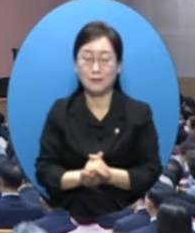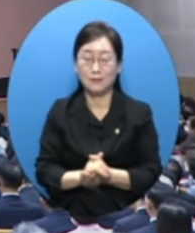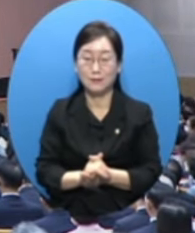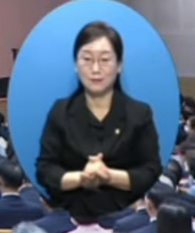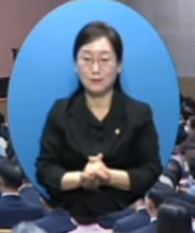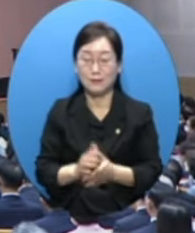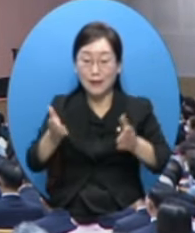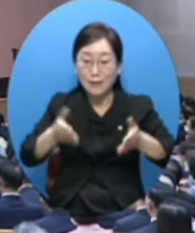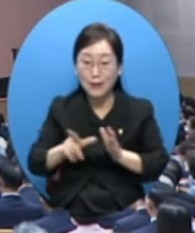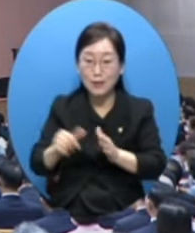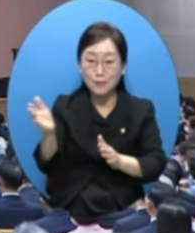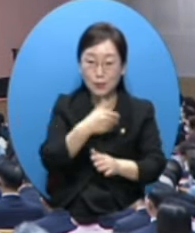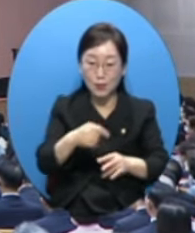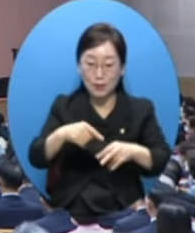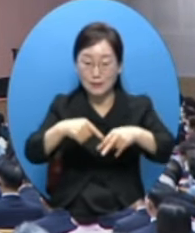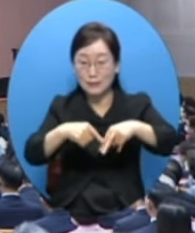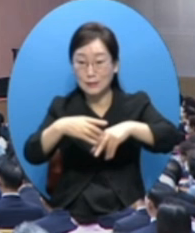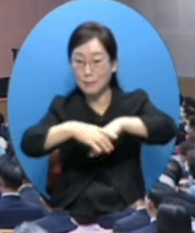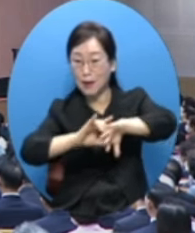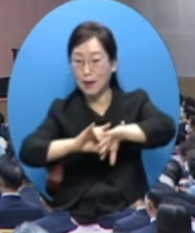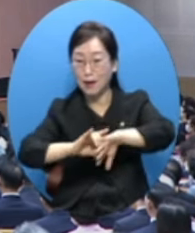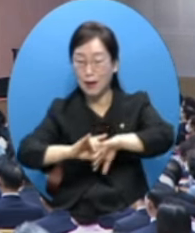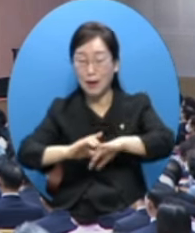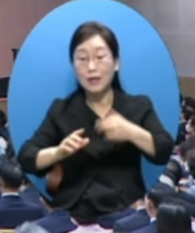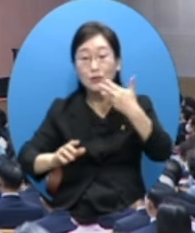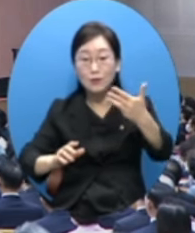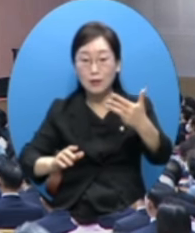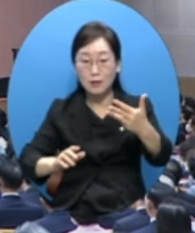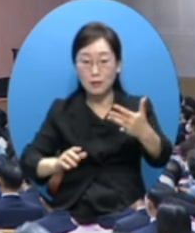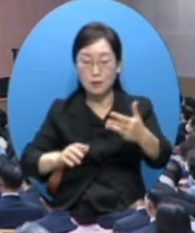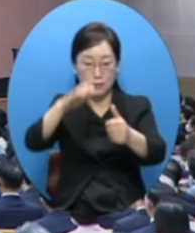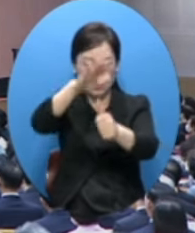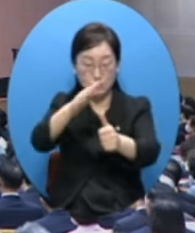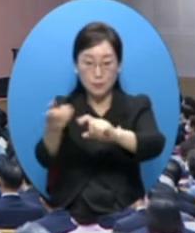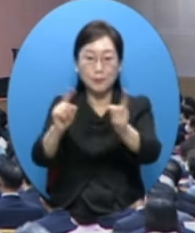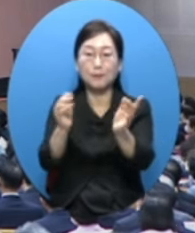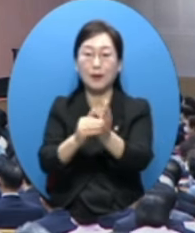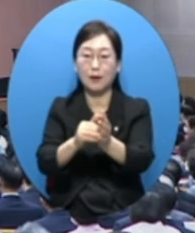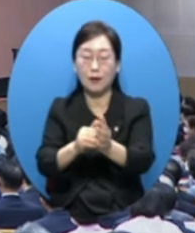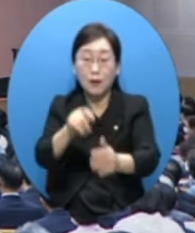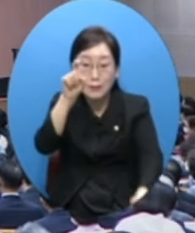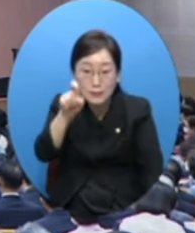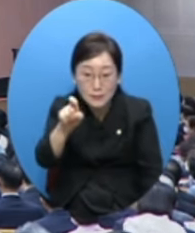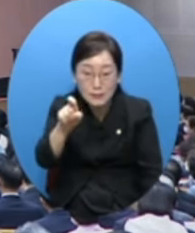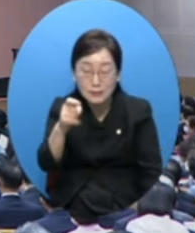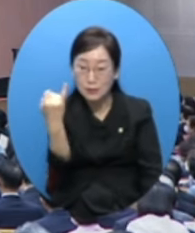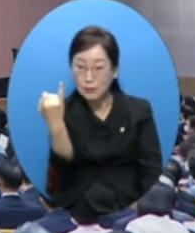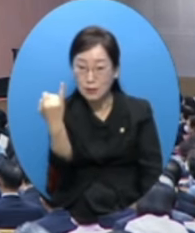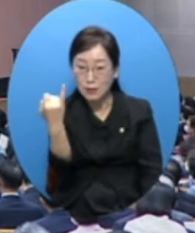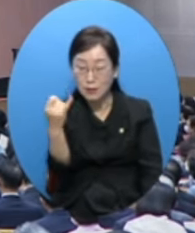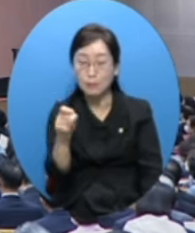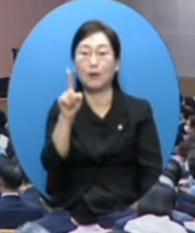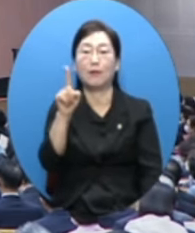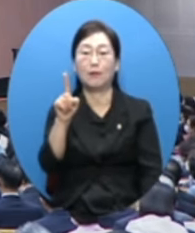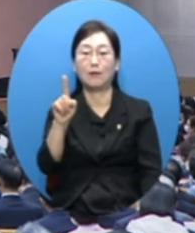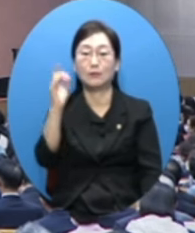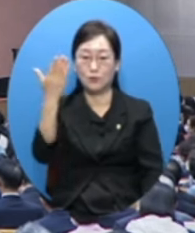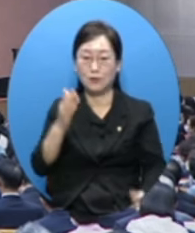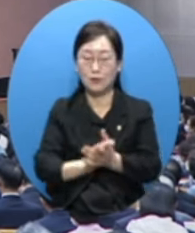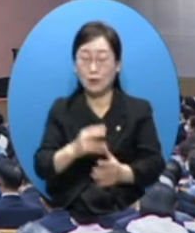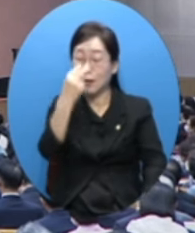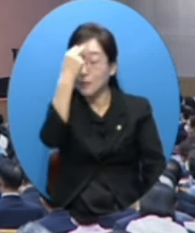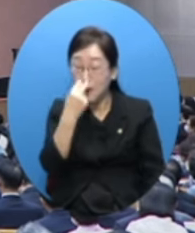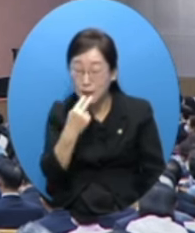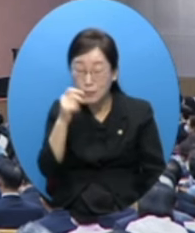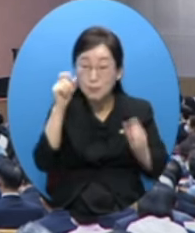날 때부터 다리가 불구된 8살 난 아이도 기도해서 일으켜 세우고 등이 곱서된 손에 등이 펴지기도 하고 맹인의 눈을